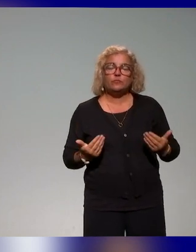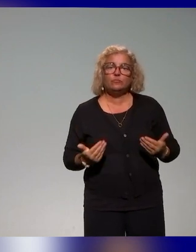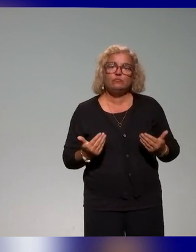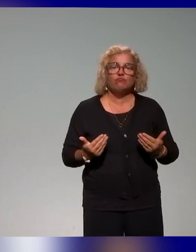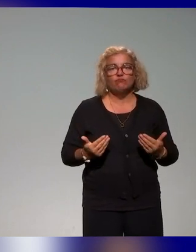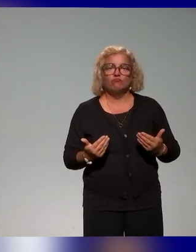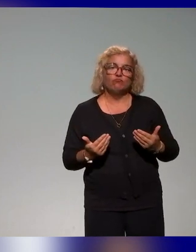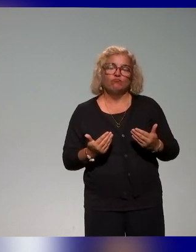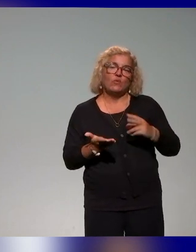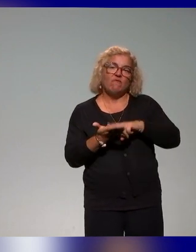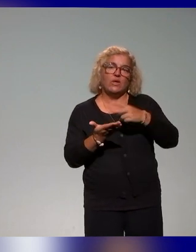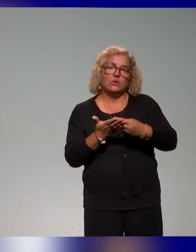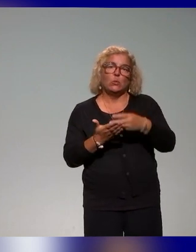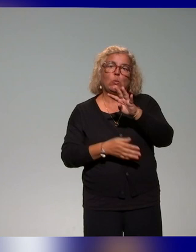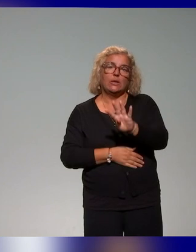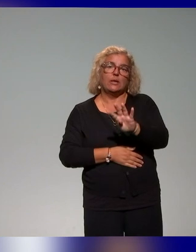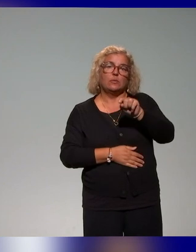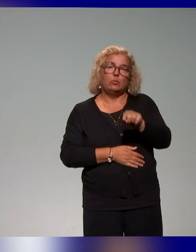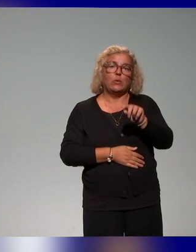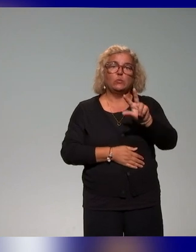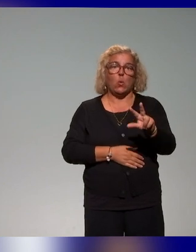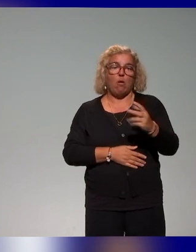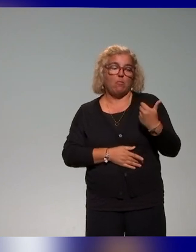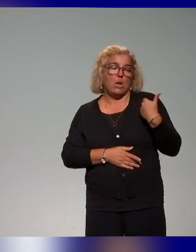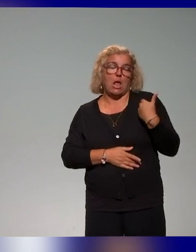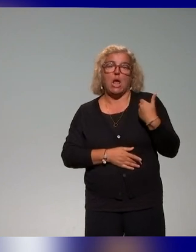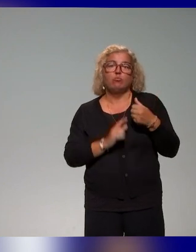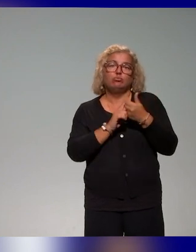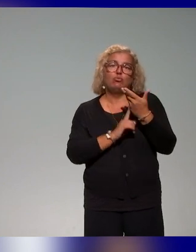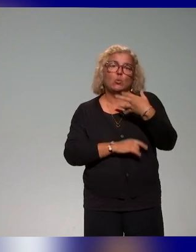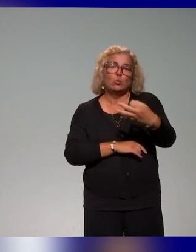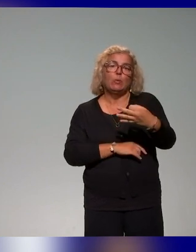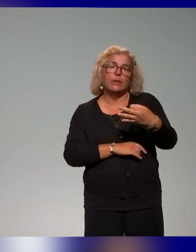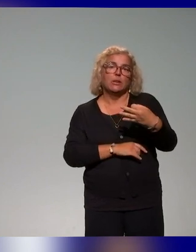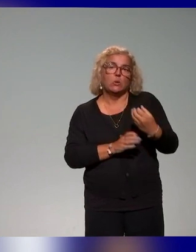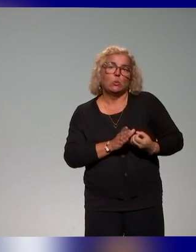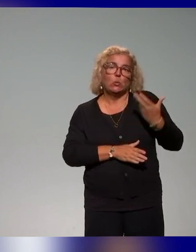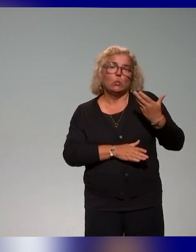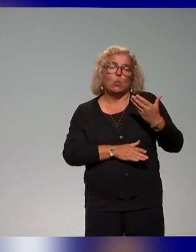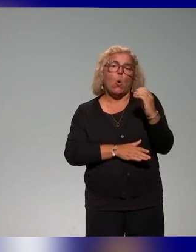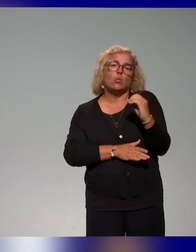en version 4.3, qui est sortie il y a quelques mois, quelques semaines, enfin, courant octobre.